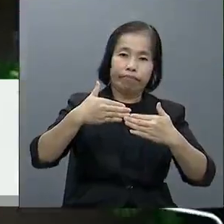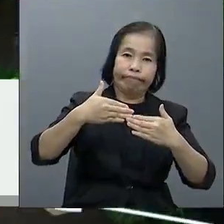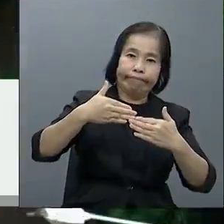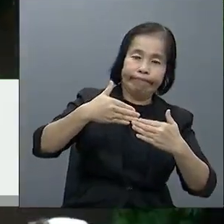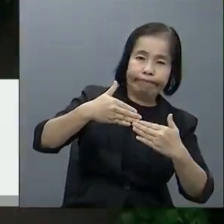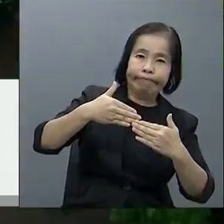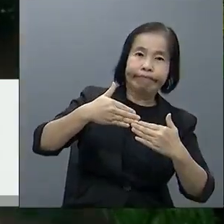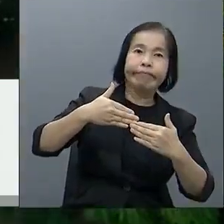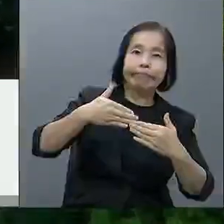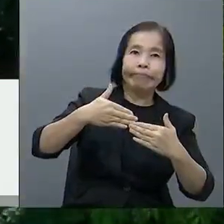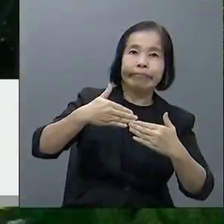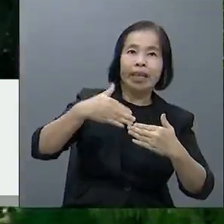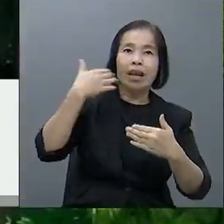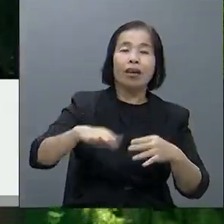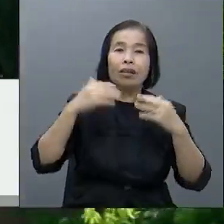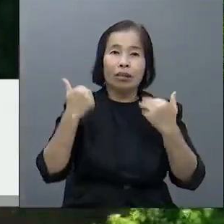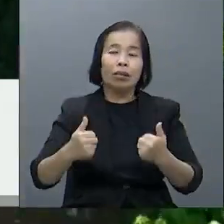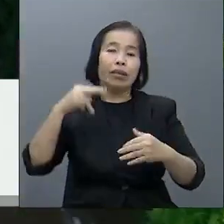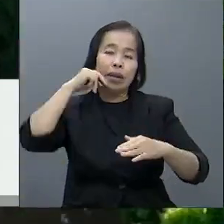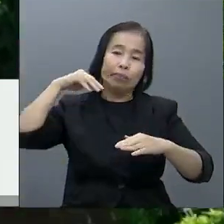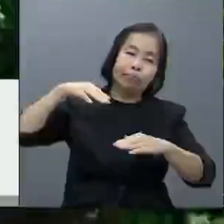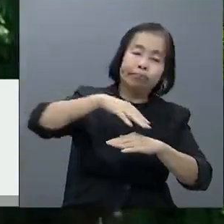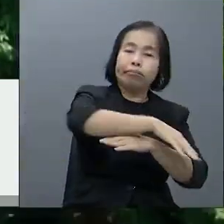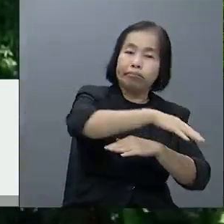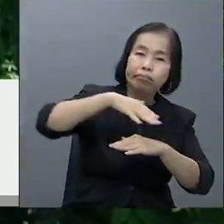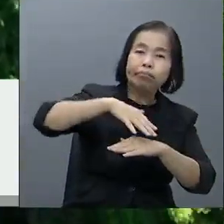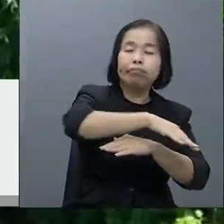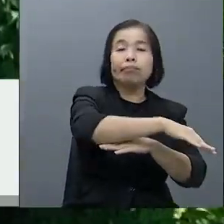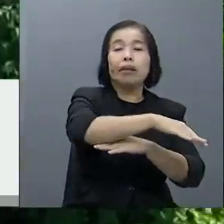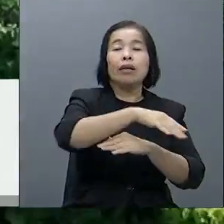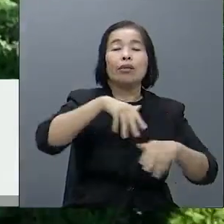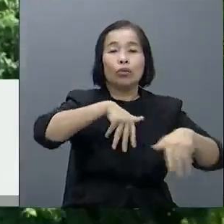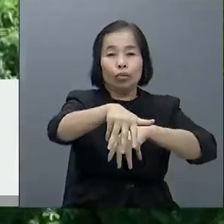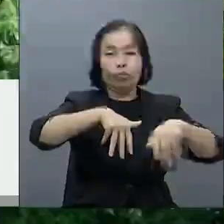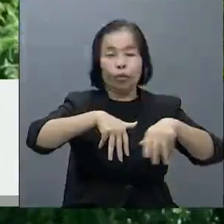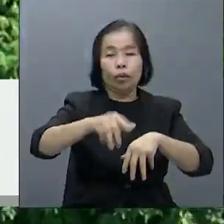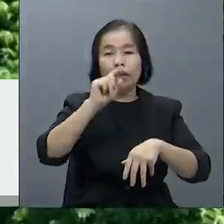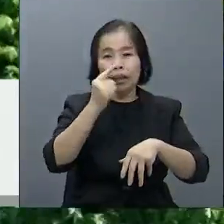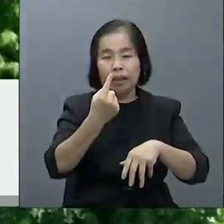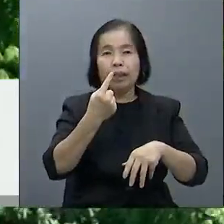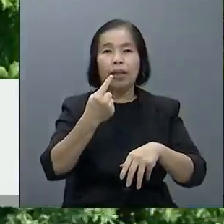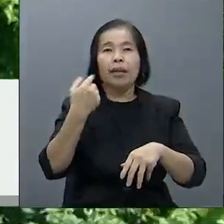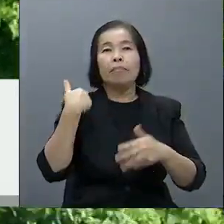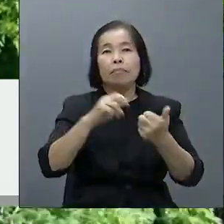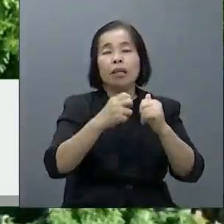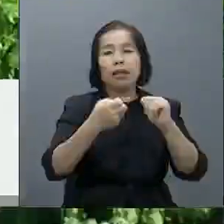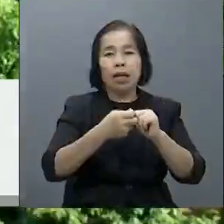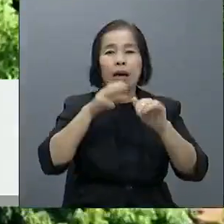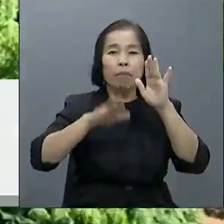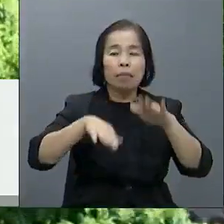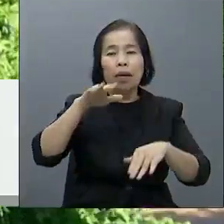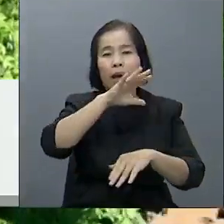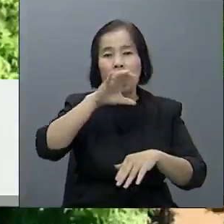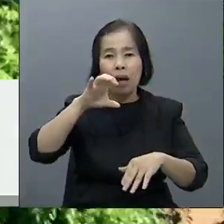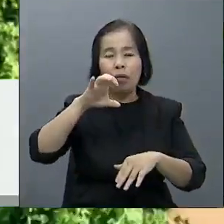กว่า100เมตรส่งผลให้น้ำไหลทะลักเข้าท่วมชุมชนในตำบลวังใหญ่และตำบลวังทองได้รับผลกระทบไม่ต่ำกว่า500หลังค